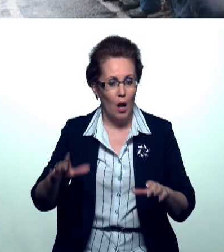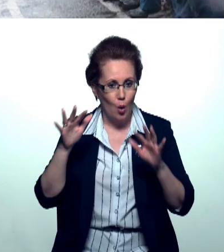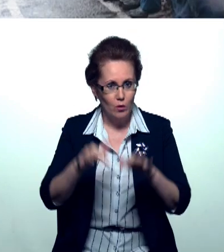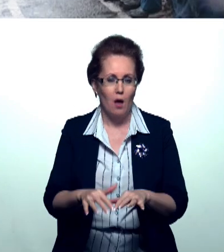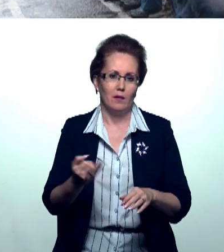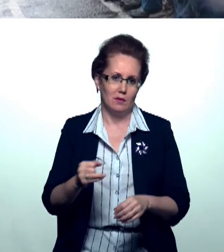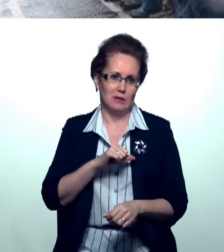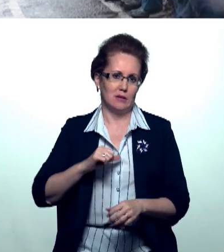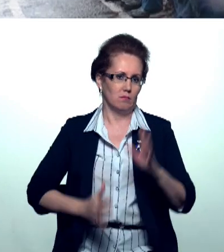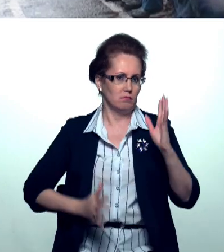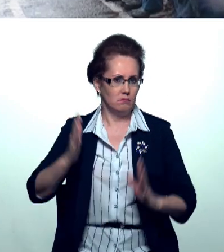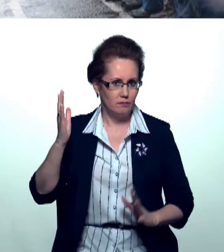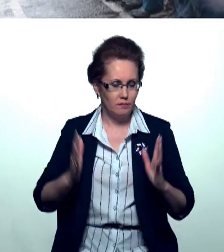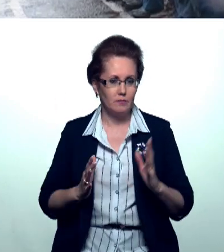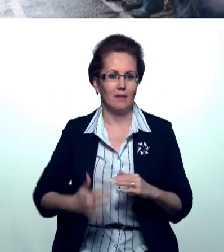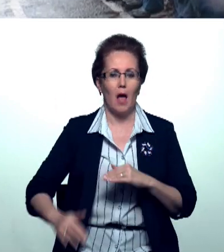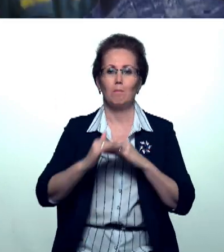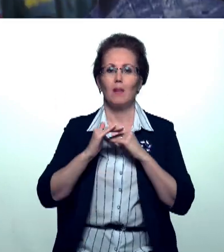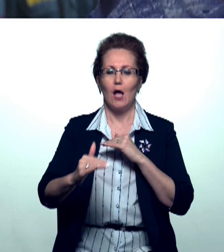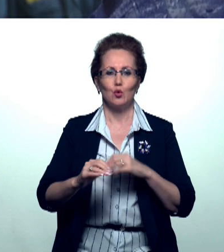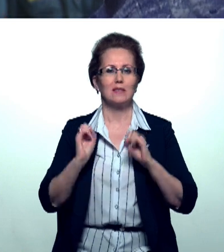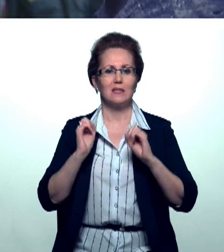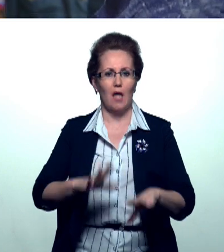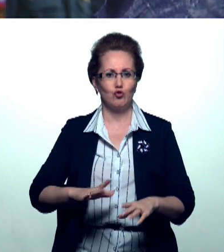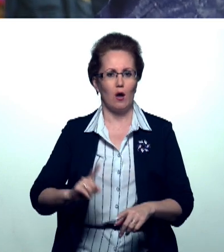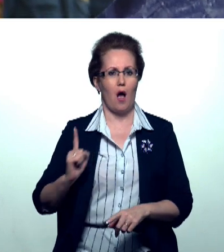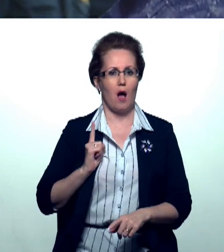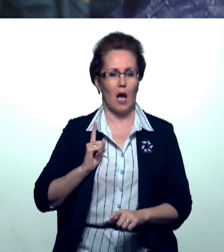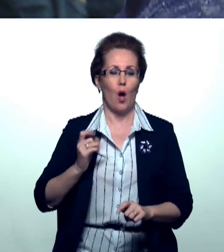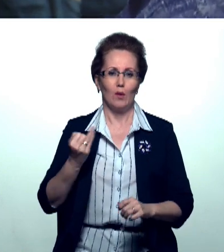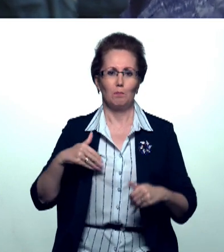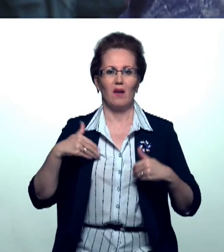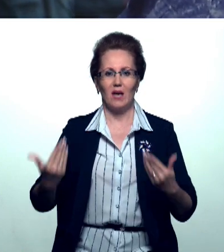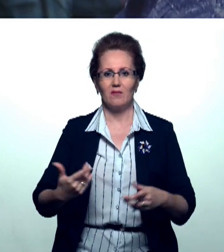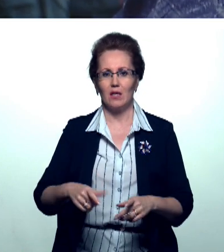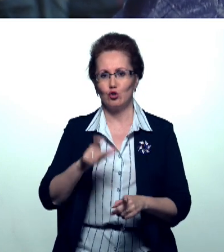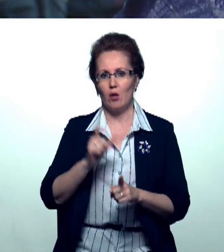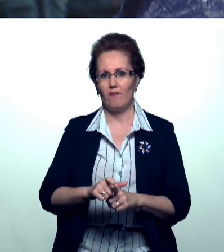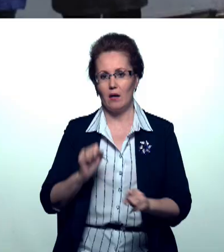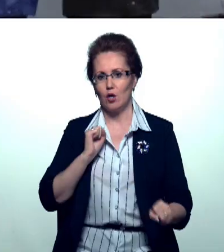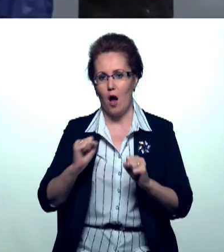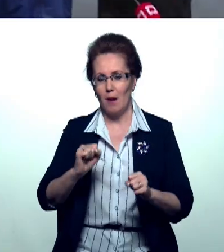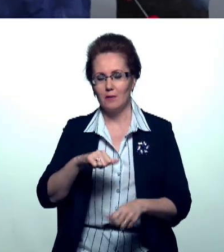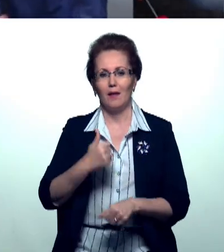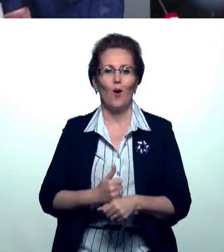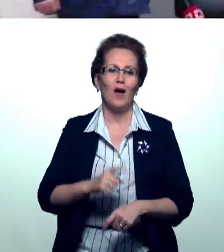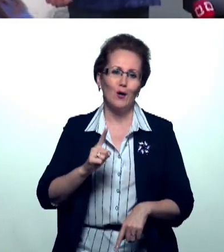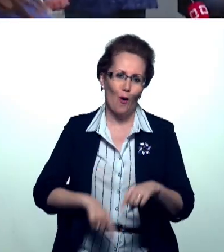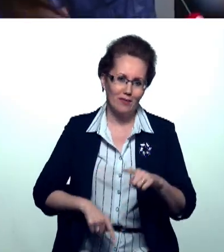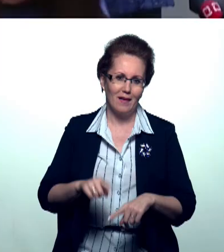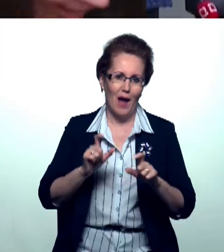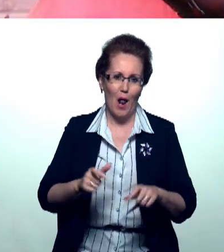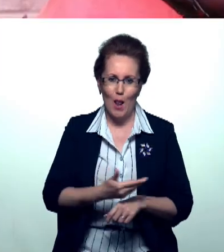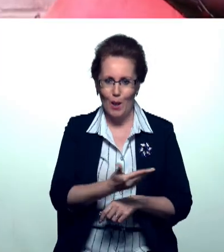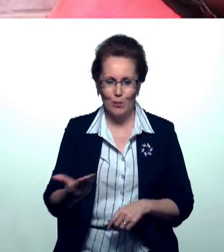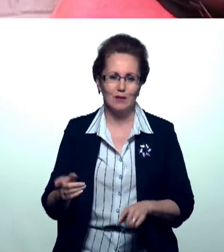пунктах. На плацу не только сдача караула и приветственные слова начальника республиканского главка МЧС, но и самые родные люди огнеборцев.